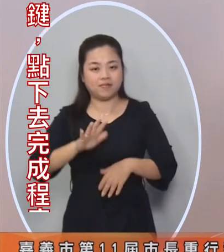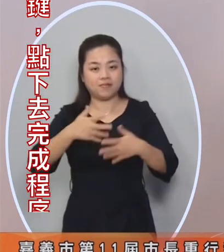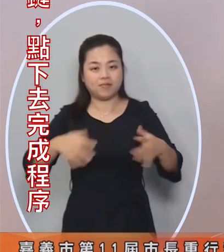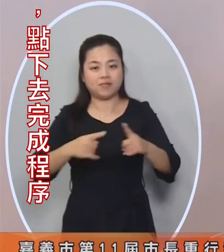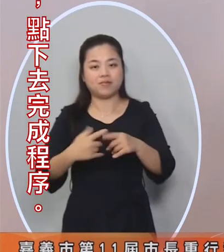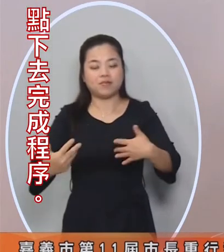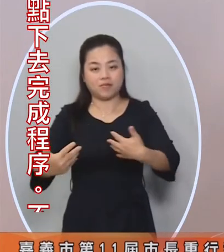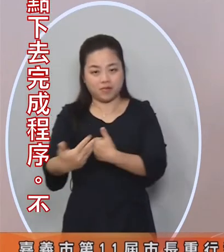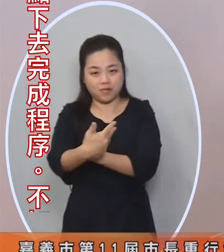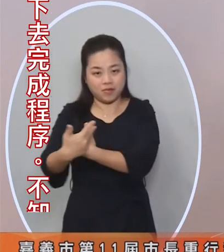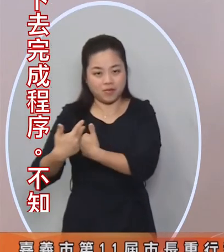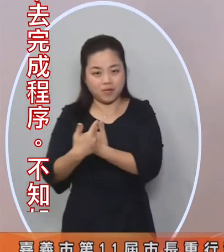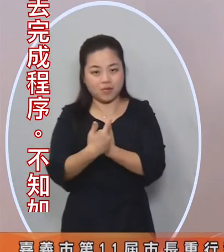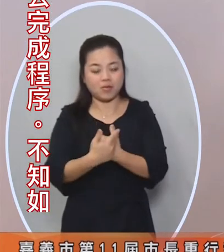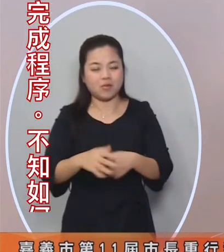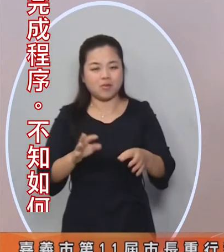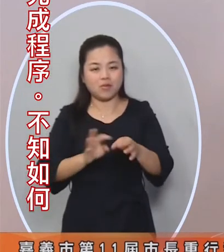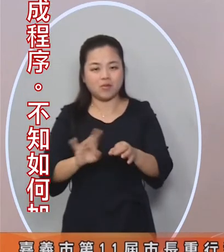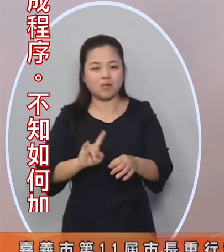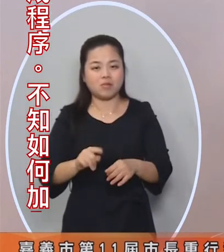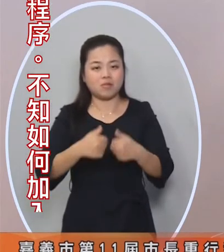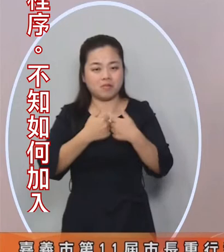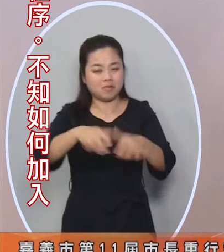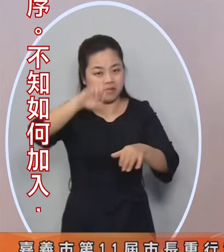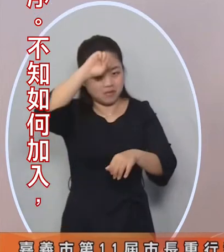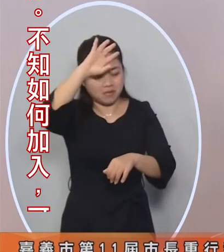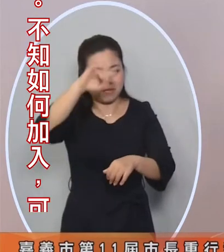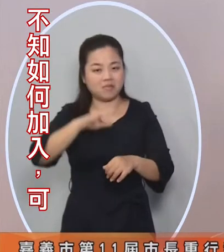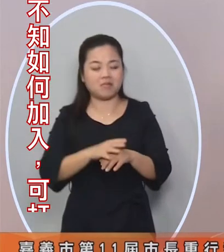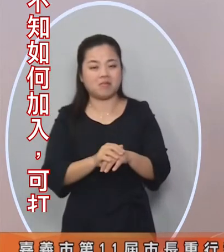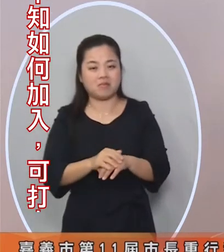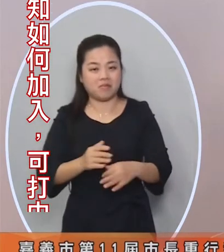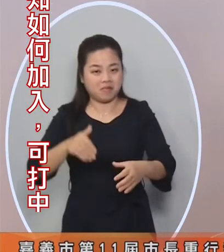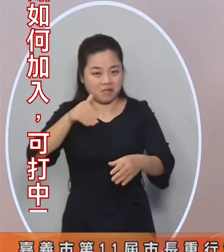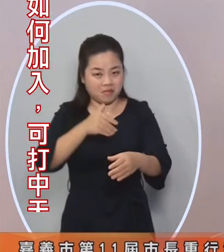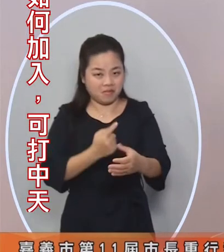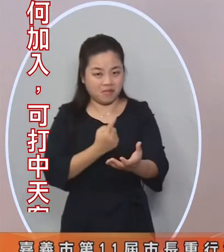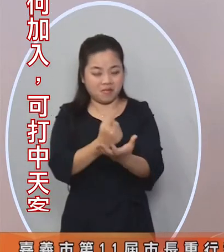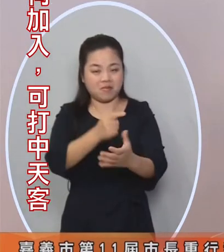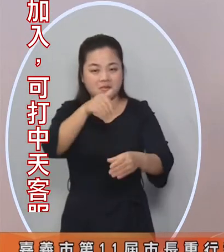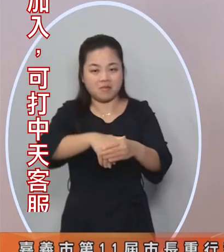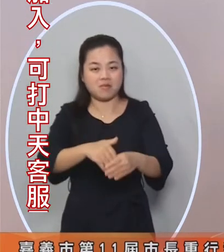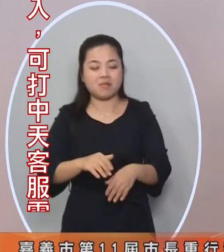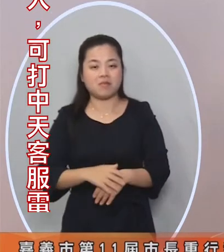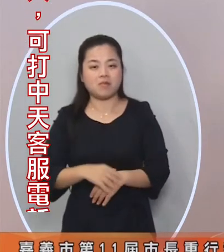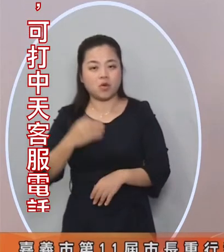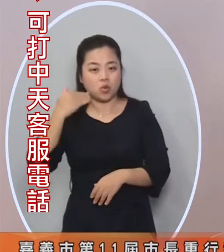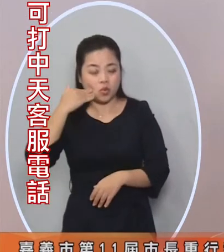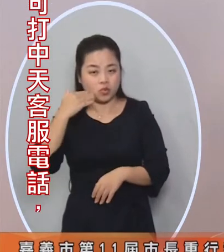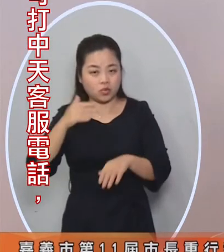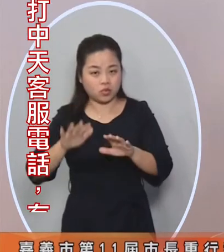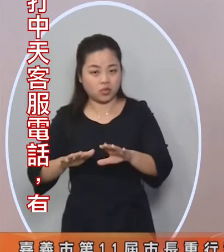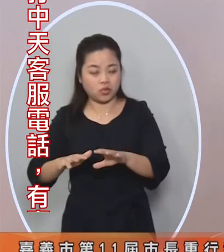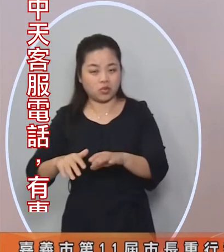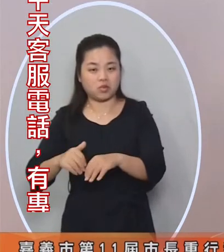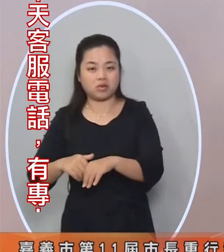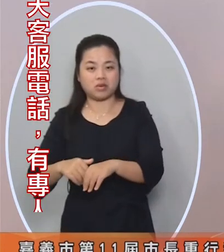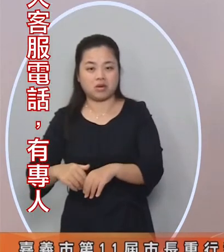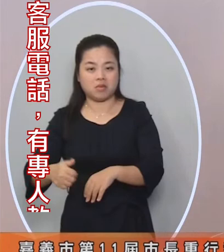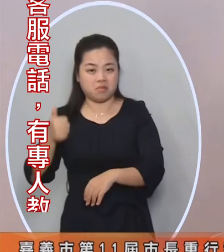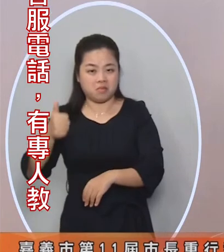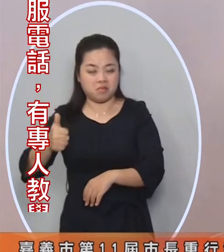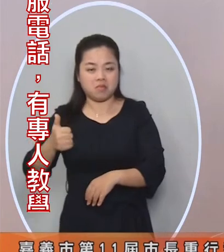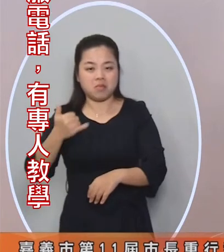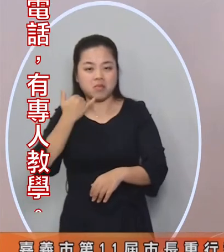很多人问我为什么脱党参选，何必同室操戈？试问，如果当权者真的英明神武，能